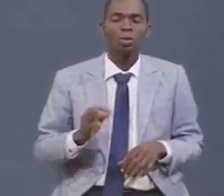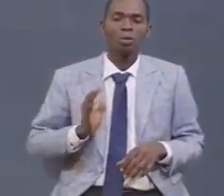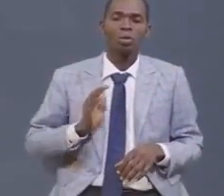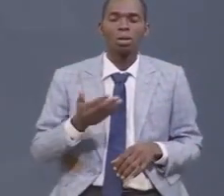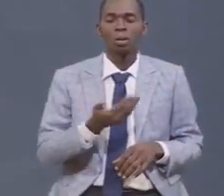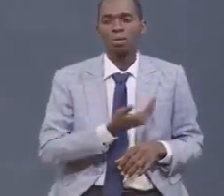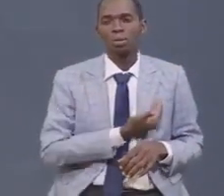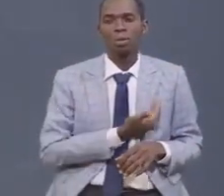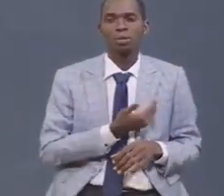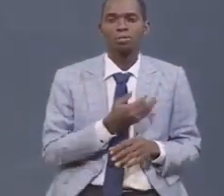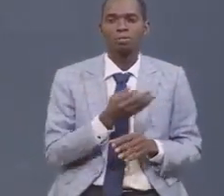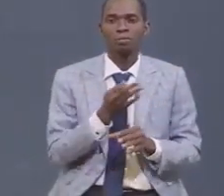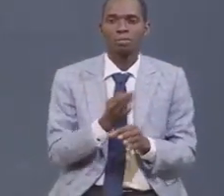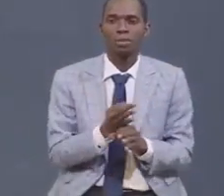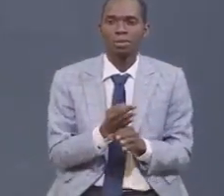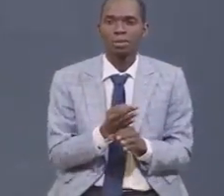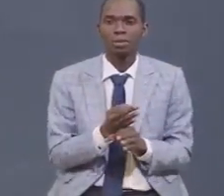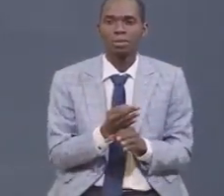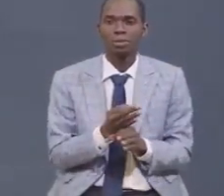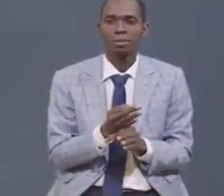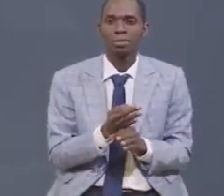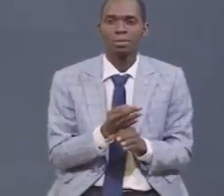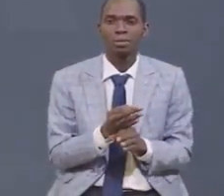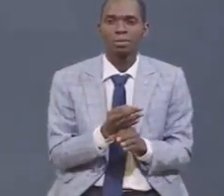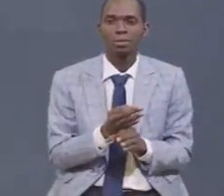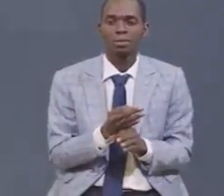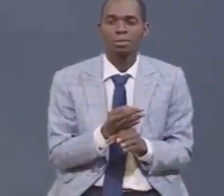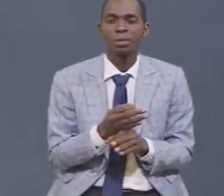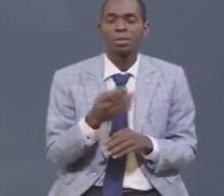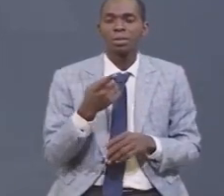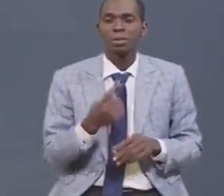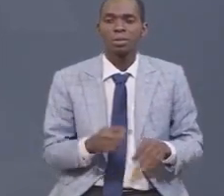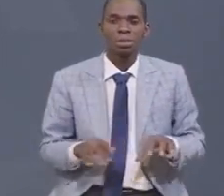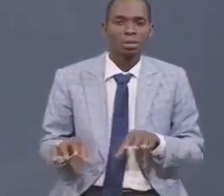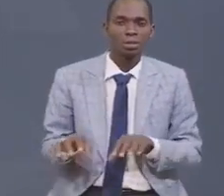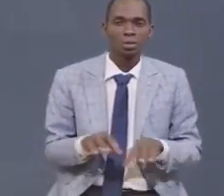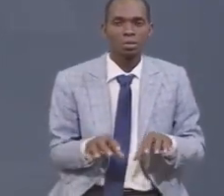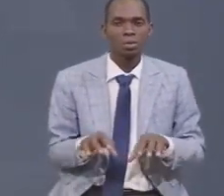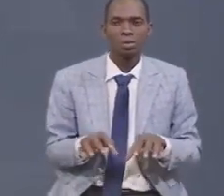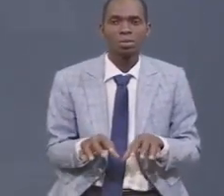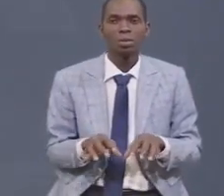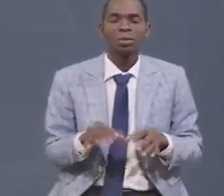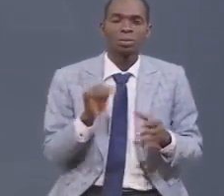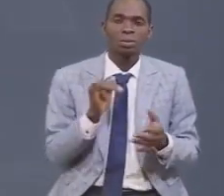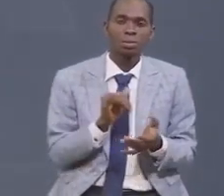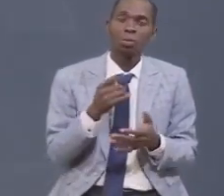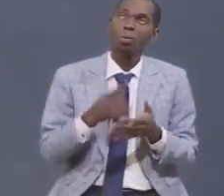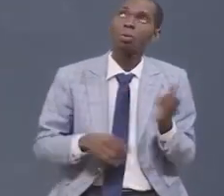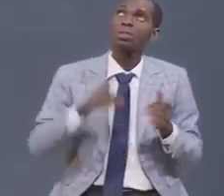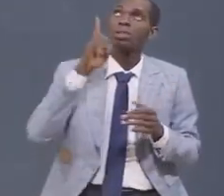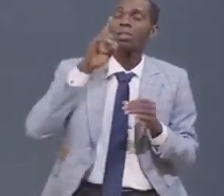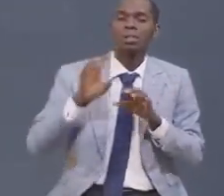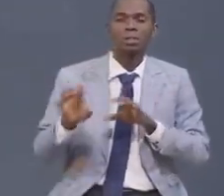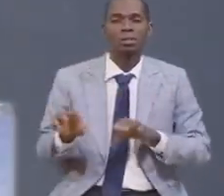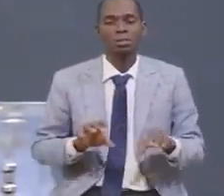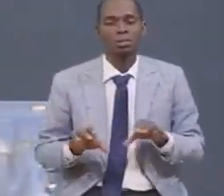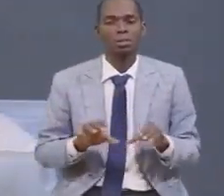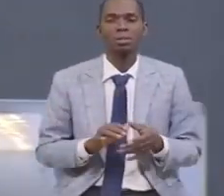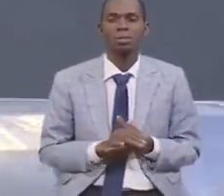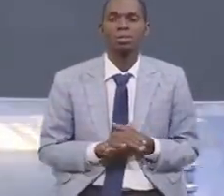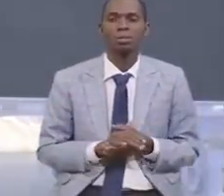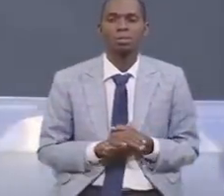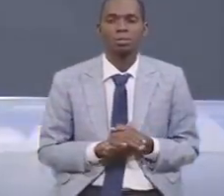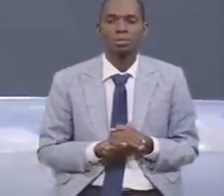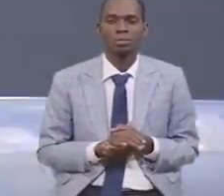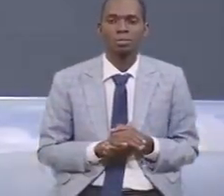మన సృష్టికర్త యొక్క క్రియలు చర్యలు. The action that he does, what he does. ఆయన చేయు